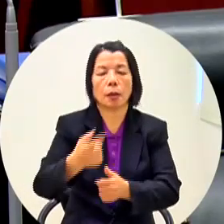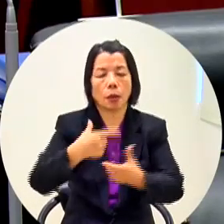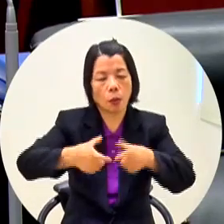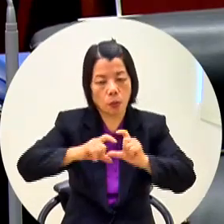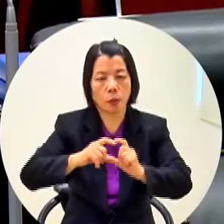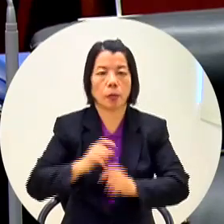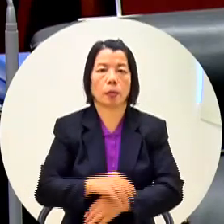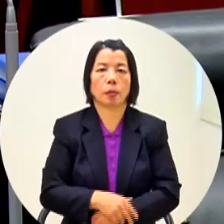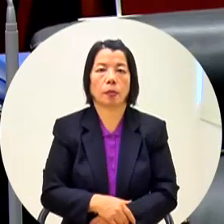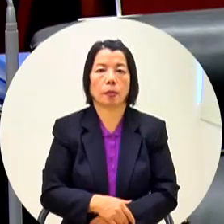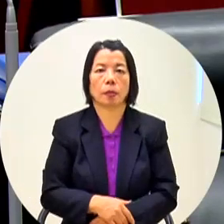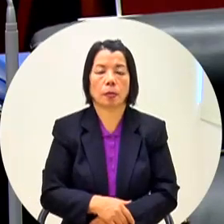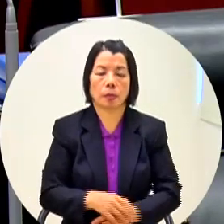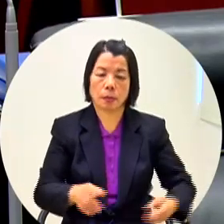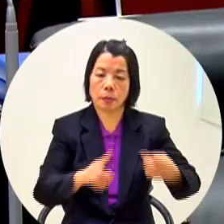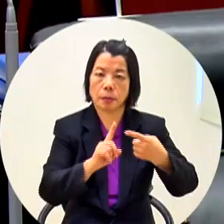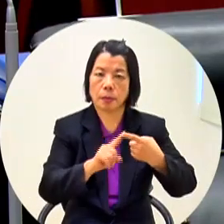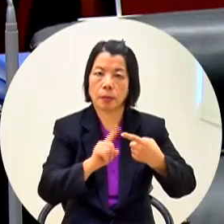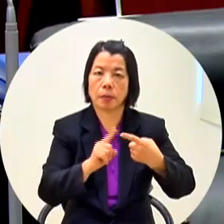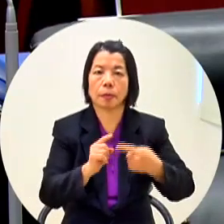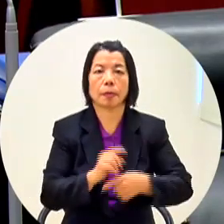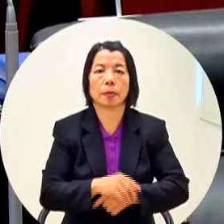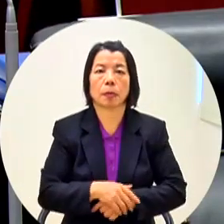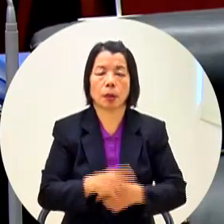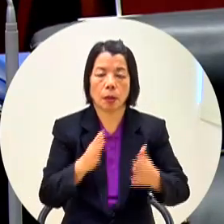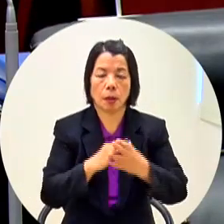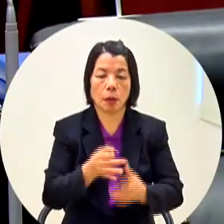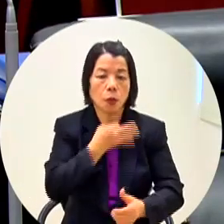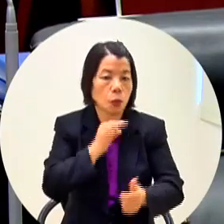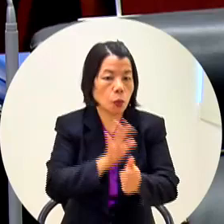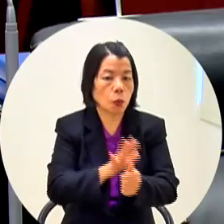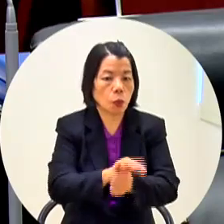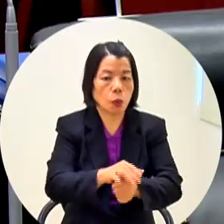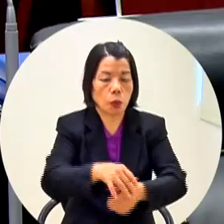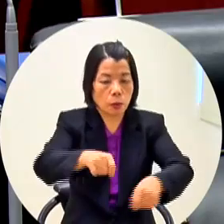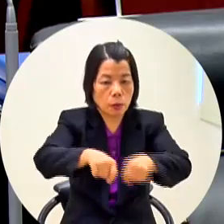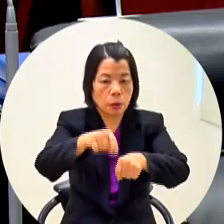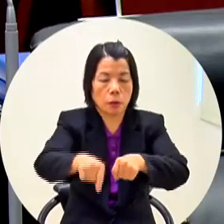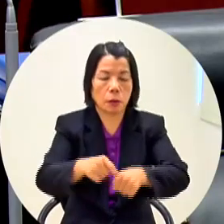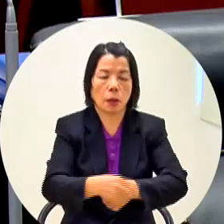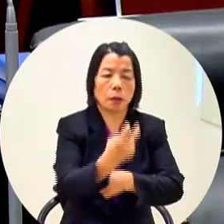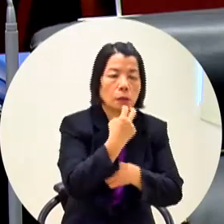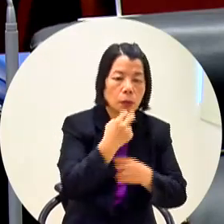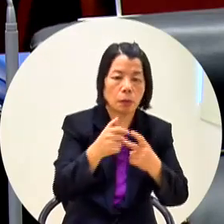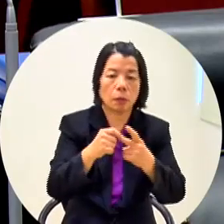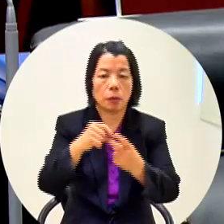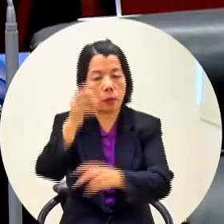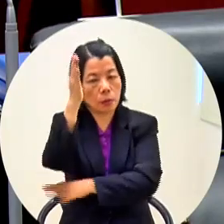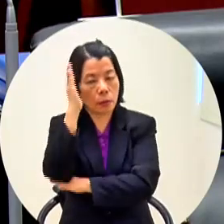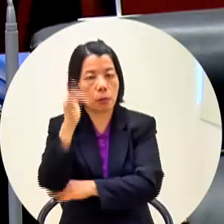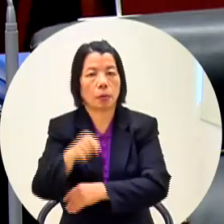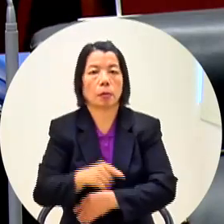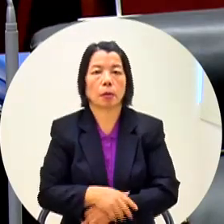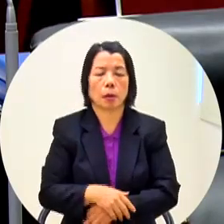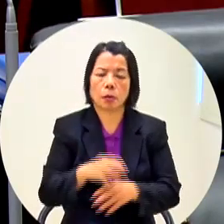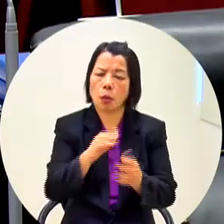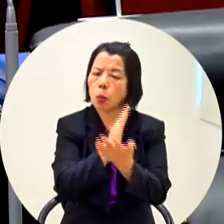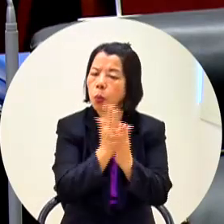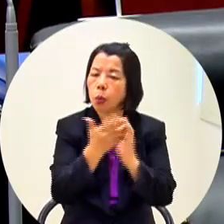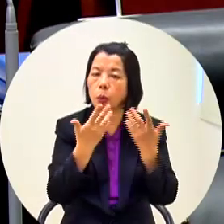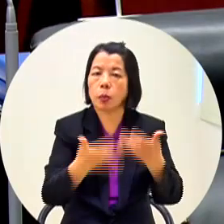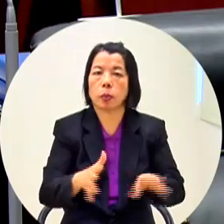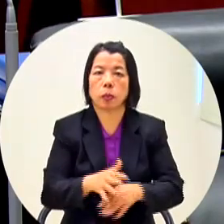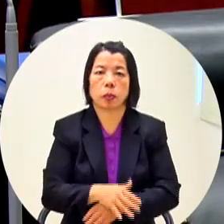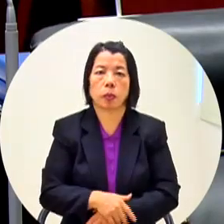做一个回复。第一个就是纾困的方案哈，不论是中央或是地方哈，白白走。很多